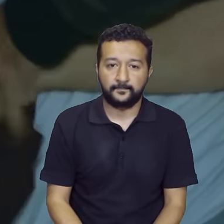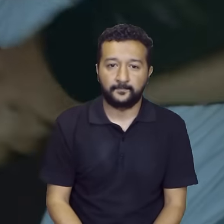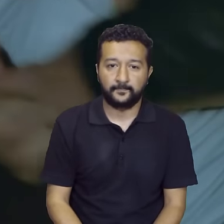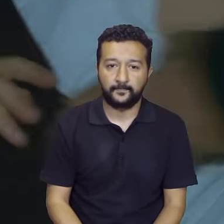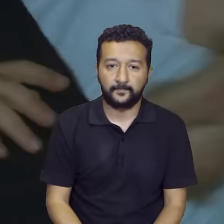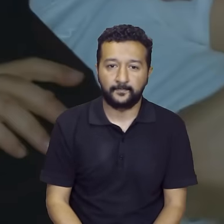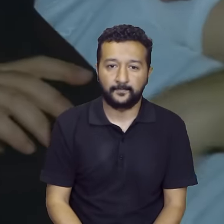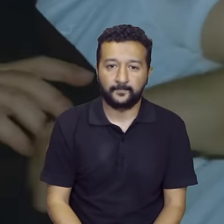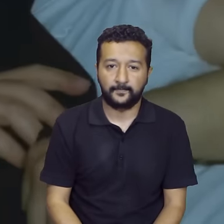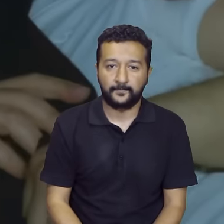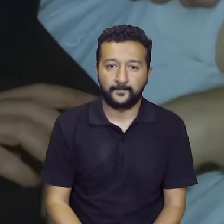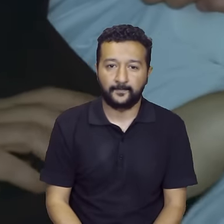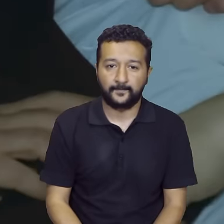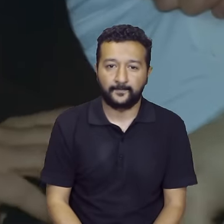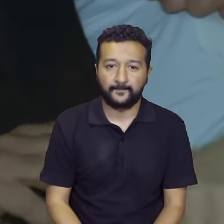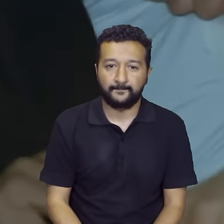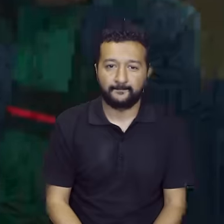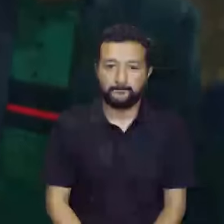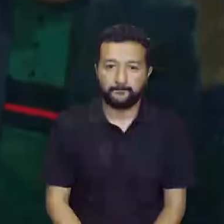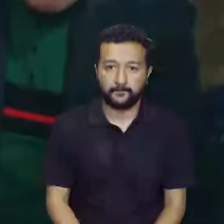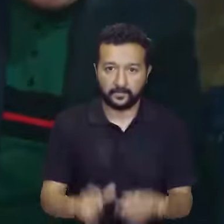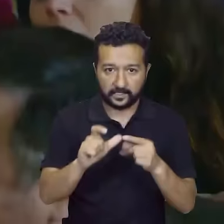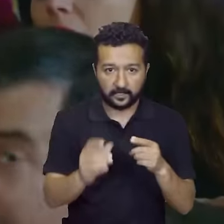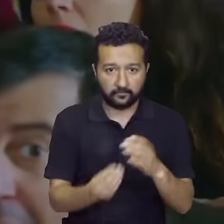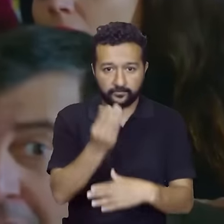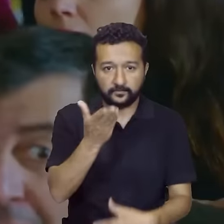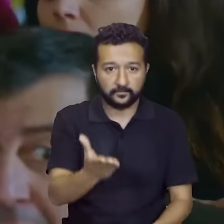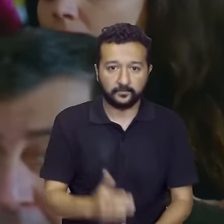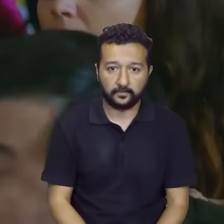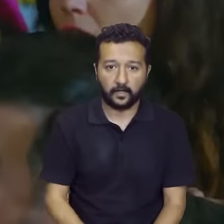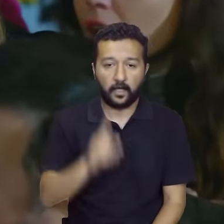çevirirken Şener başını örtülü kıyafetini çekti. Şener.